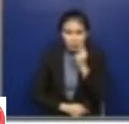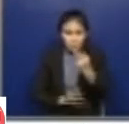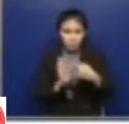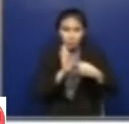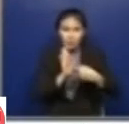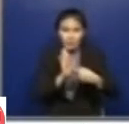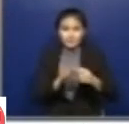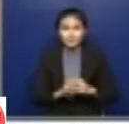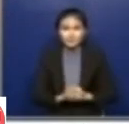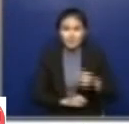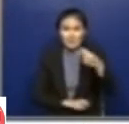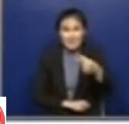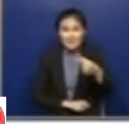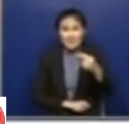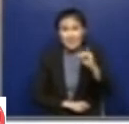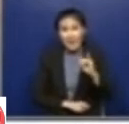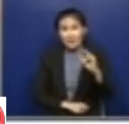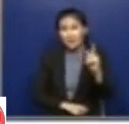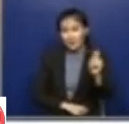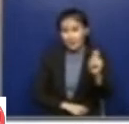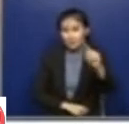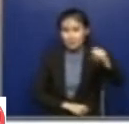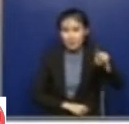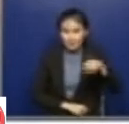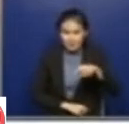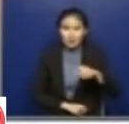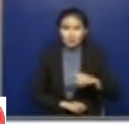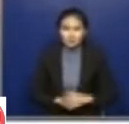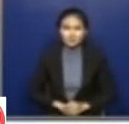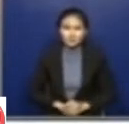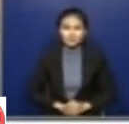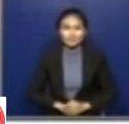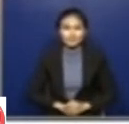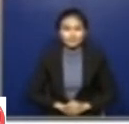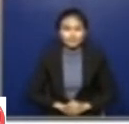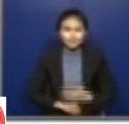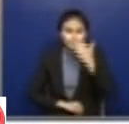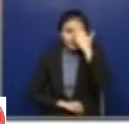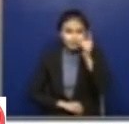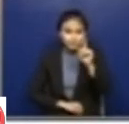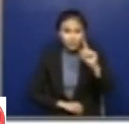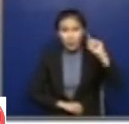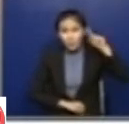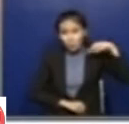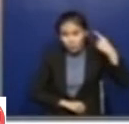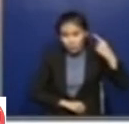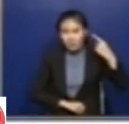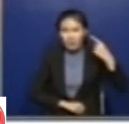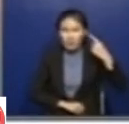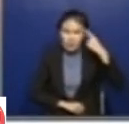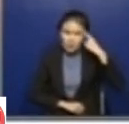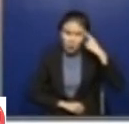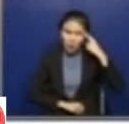คือ GIA Gender Impact Assessment เนื่องจากผู้หญิงและเพศอื่นๆไม่ว่าจะเป็น